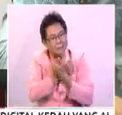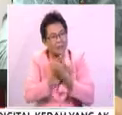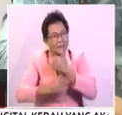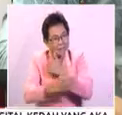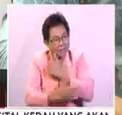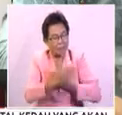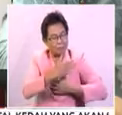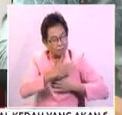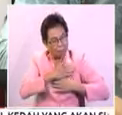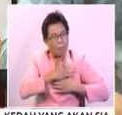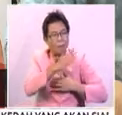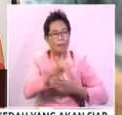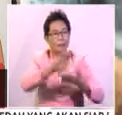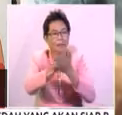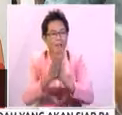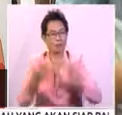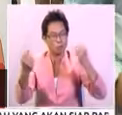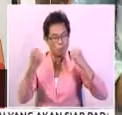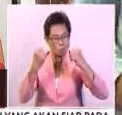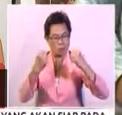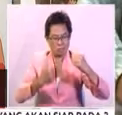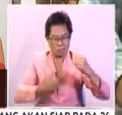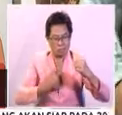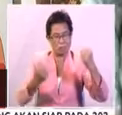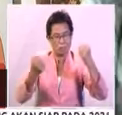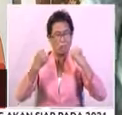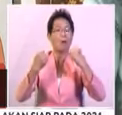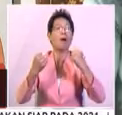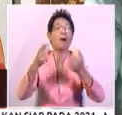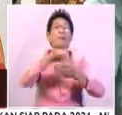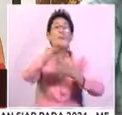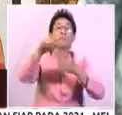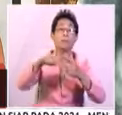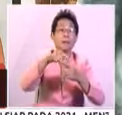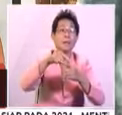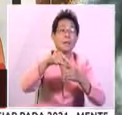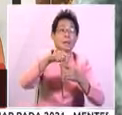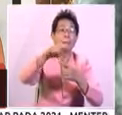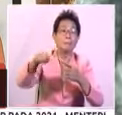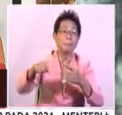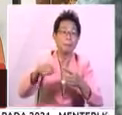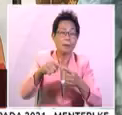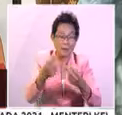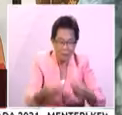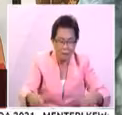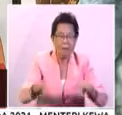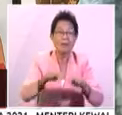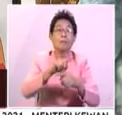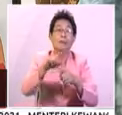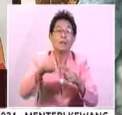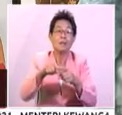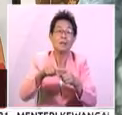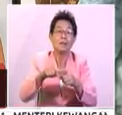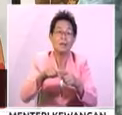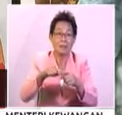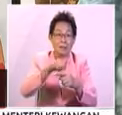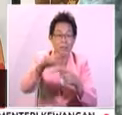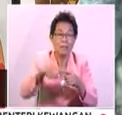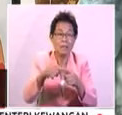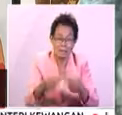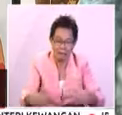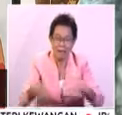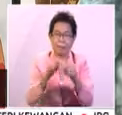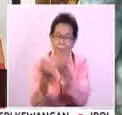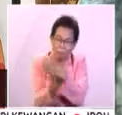mereka menjadi dijadikan jati diri yang kuat supaya apabila mereka membawa nilai-nilai patriotisme nanti, mereka sayangkan